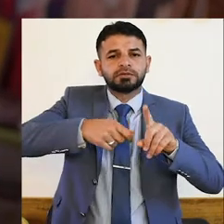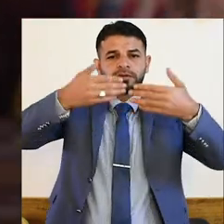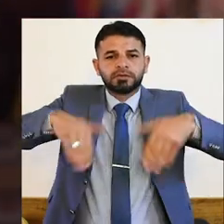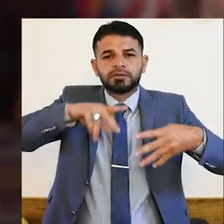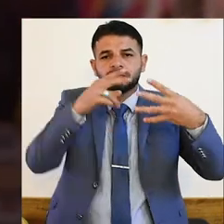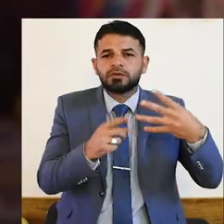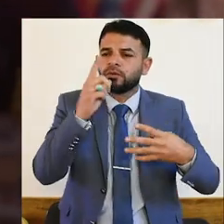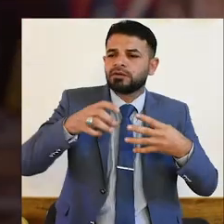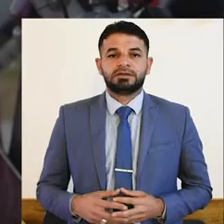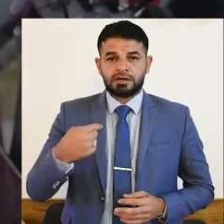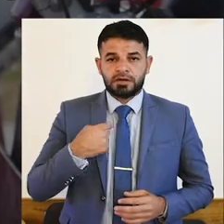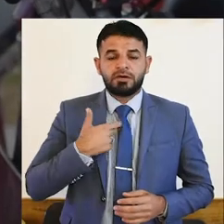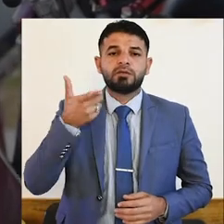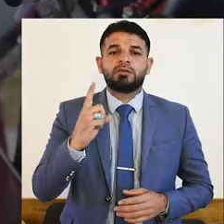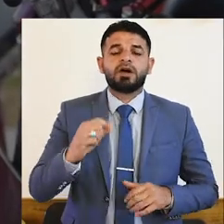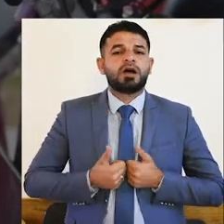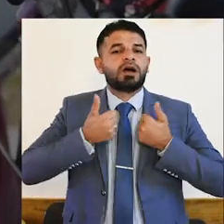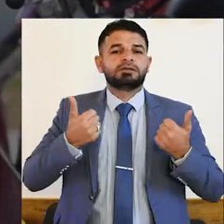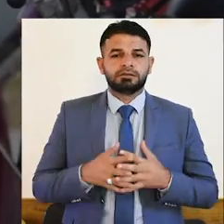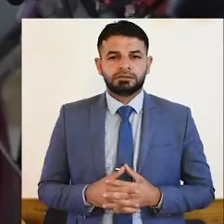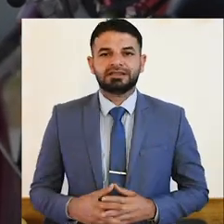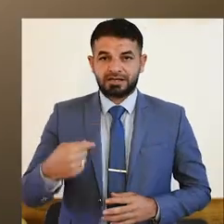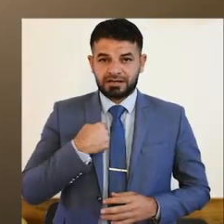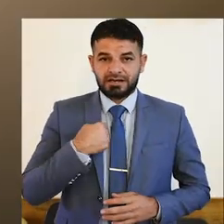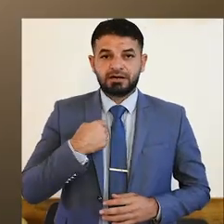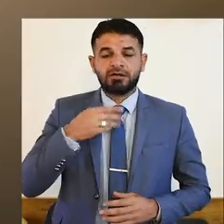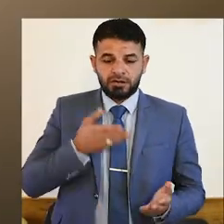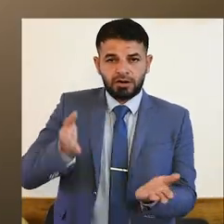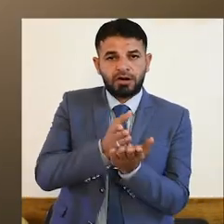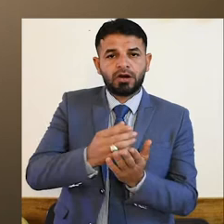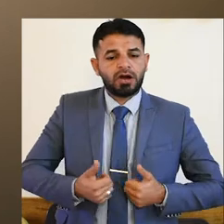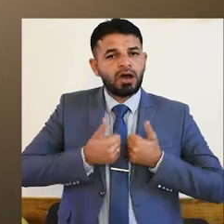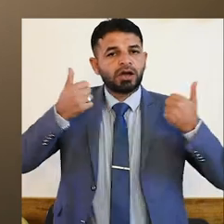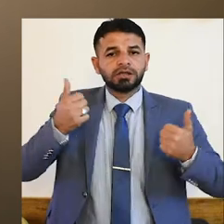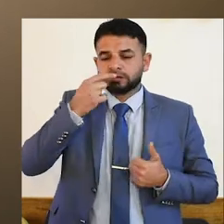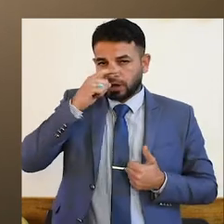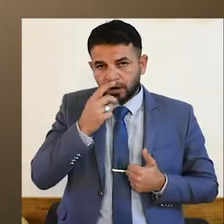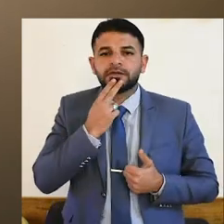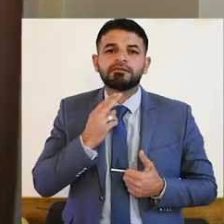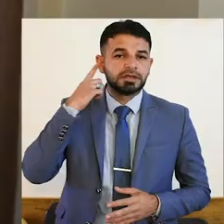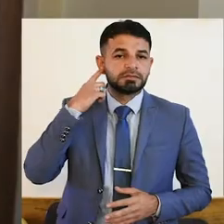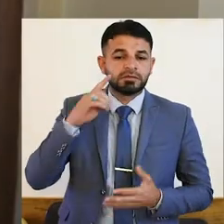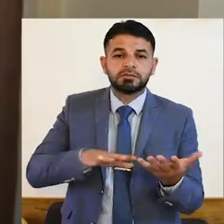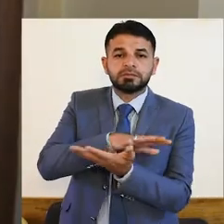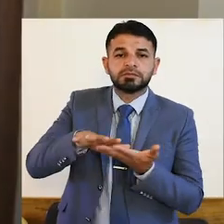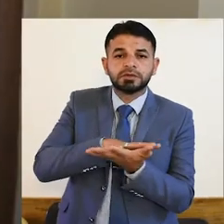من؟ غزلتاتشيا انا مستقل بحياتي. أنا لي حق أن أعيش بحياة كريمة.